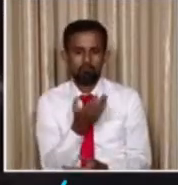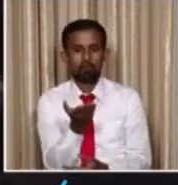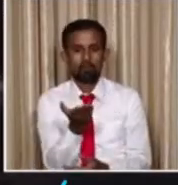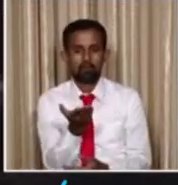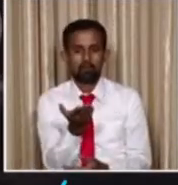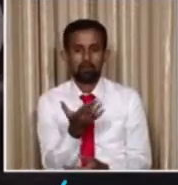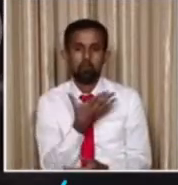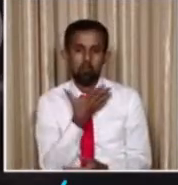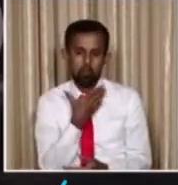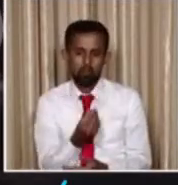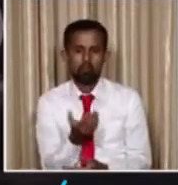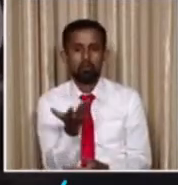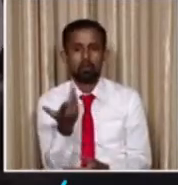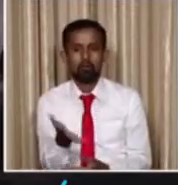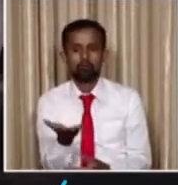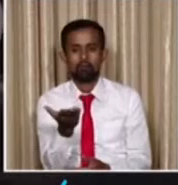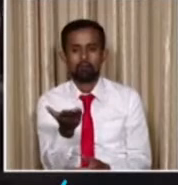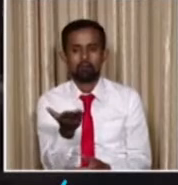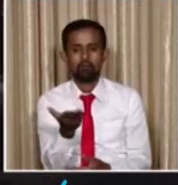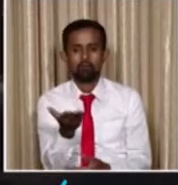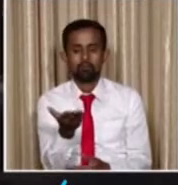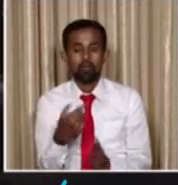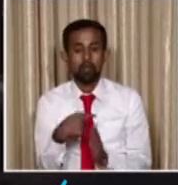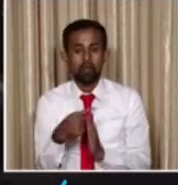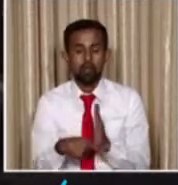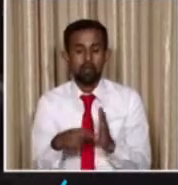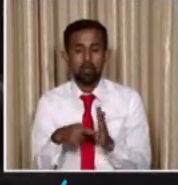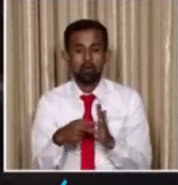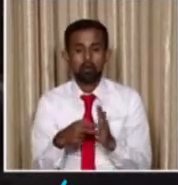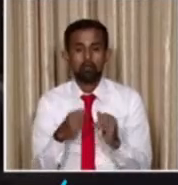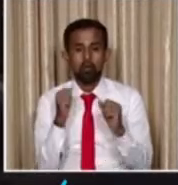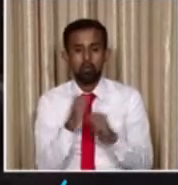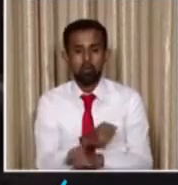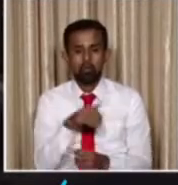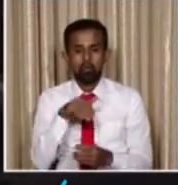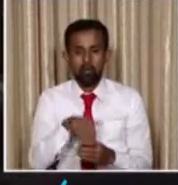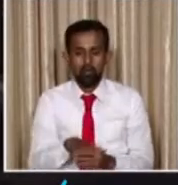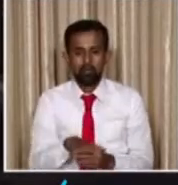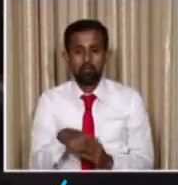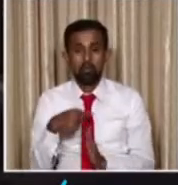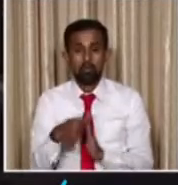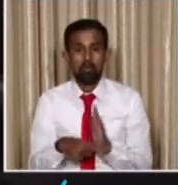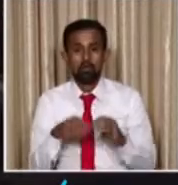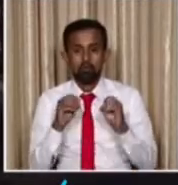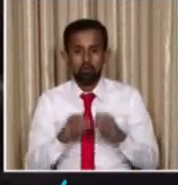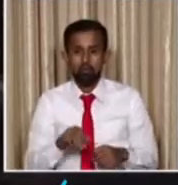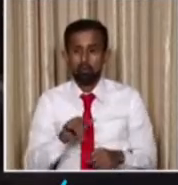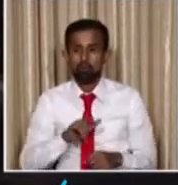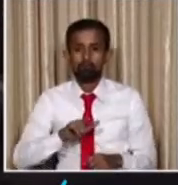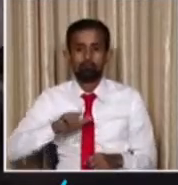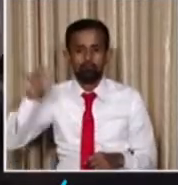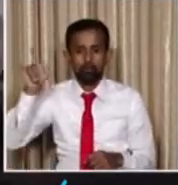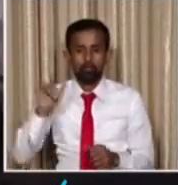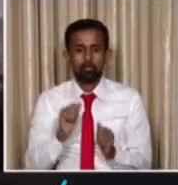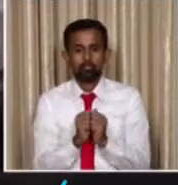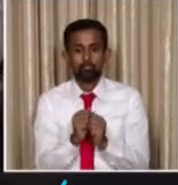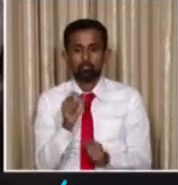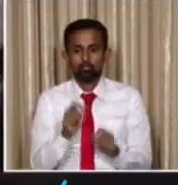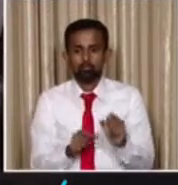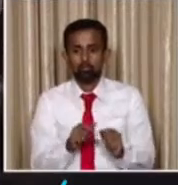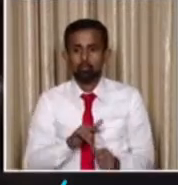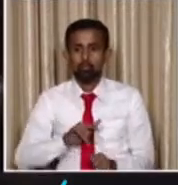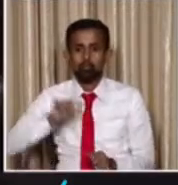නිකන් මිත්‍යාවක් වෙලා තින්. ඒ නිසා අපේ රටේ මේ ආර්ථිකයේ බංකොලොත් වීම ඇතුලේ අද රට හැරලා දාලා යනවා. වෘත්තිකයන් රට හැරලා දාලා